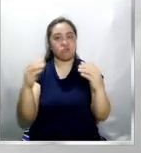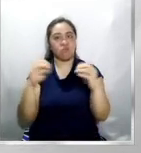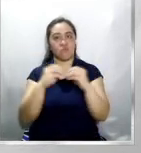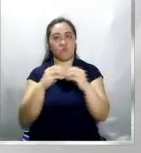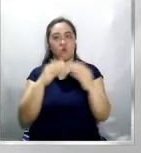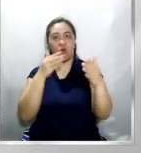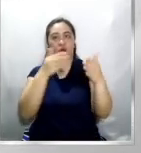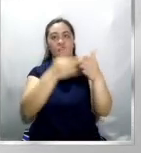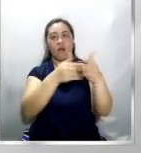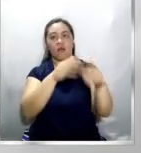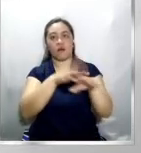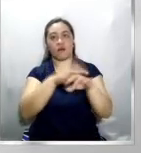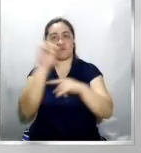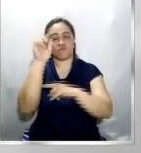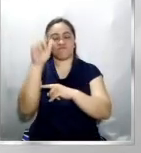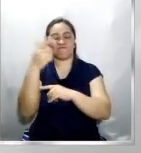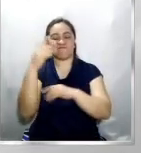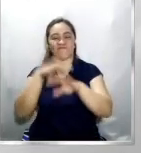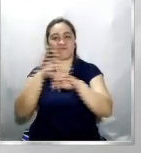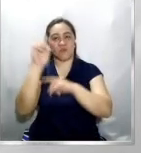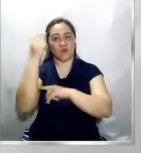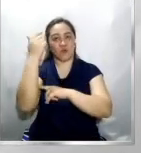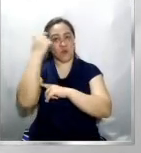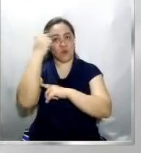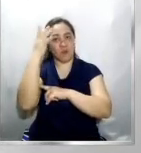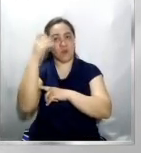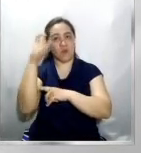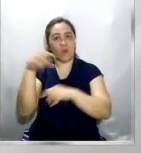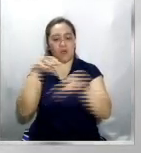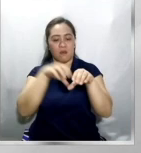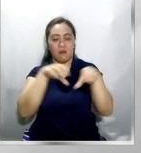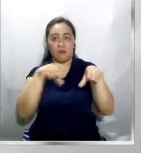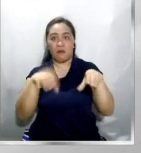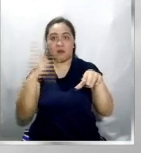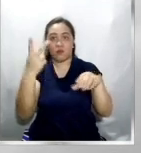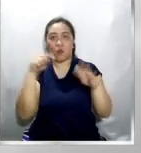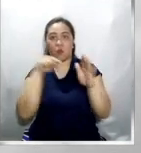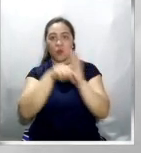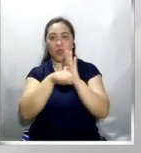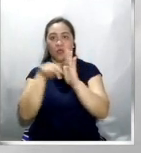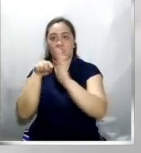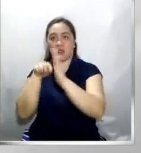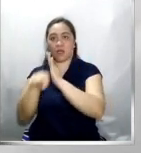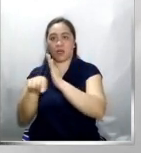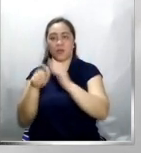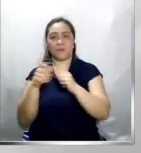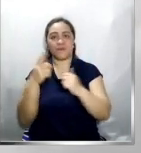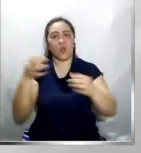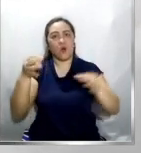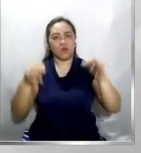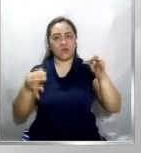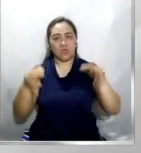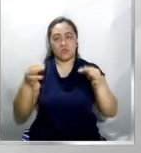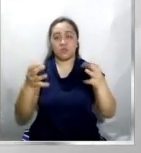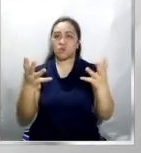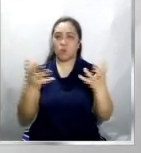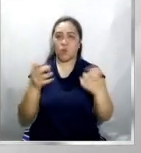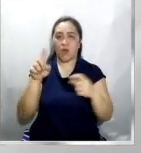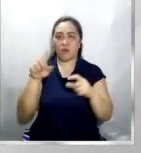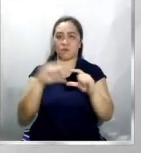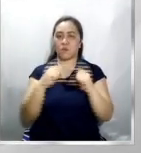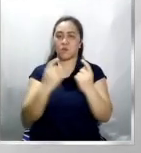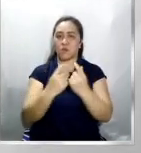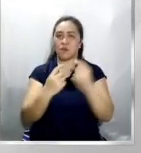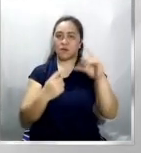ni Echanis at ng kanyang kapitbahay. Kapwa namang nanawagan ng hustisya ang Anakpawis at KMP sa pagkamatay ng